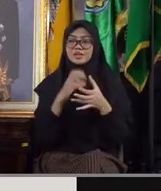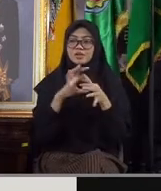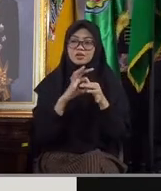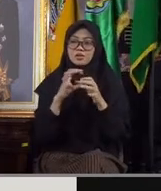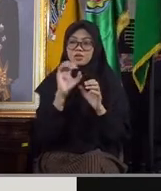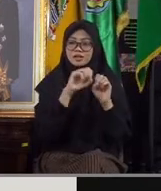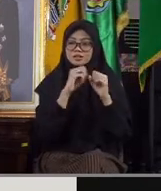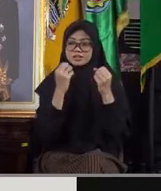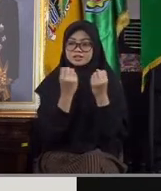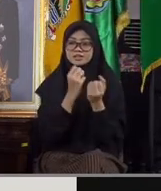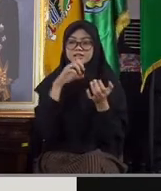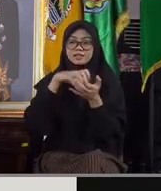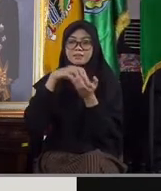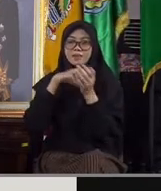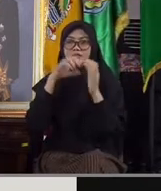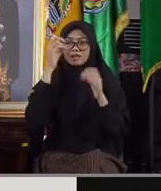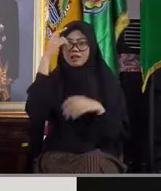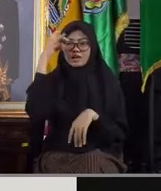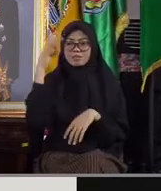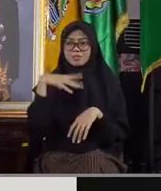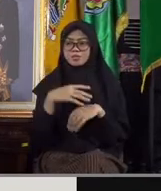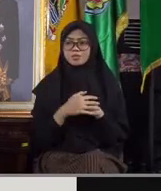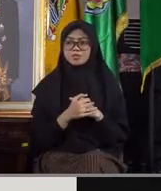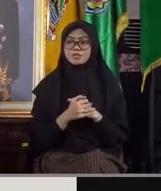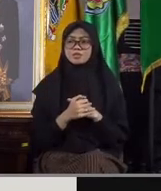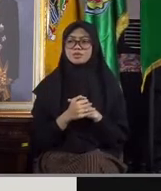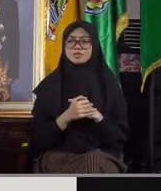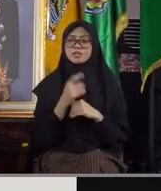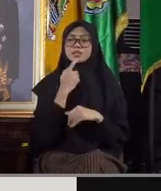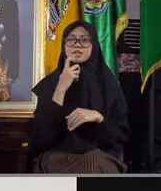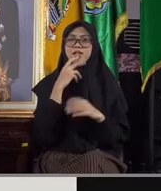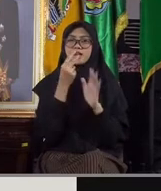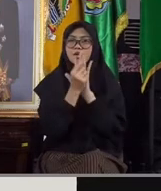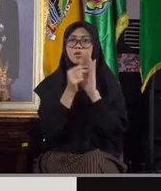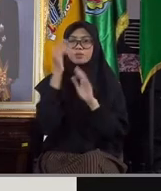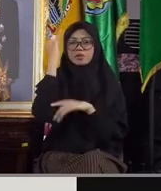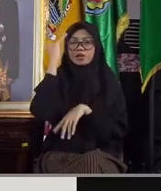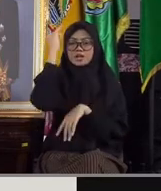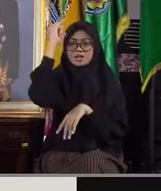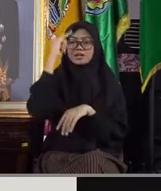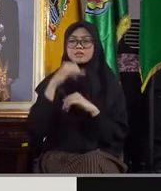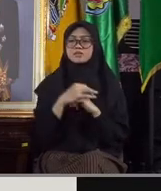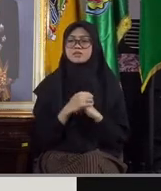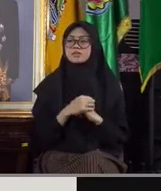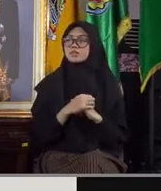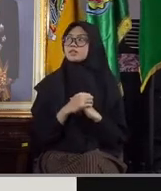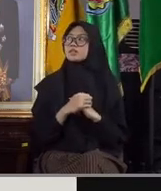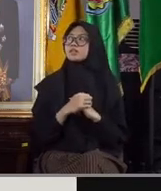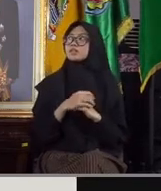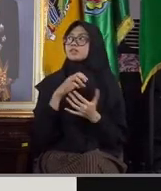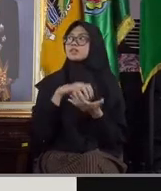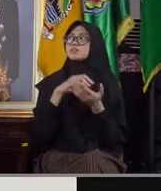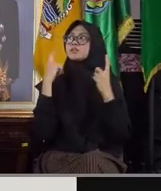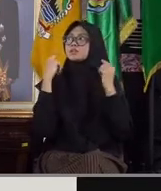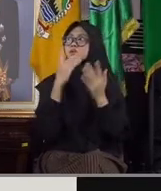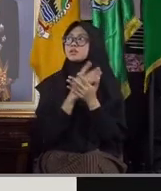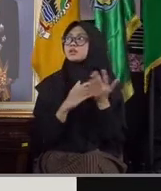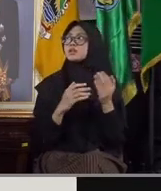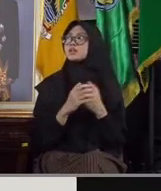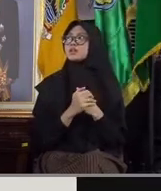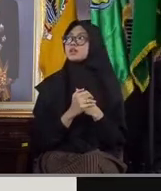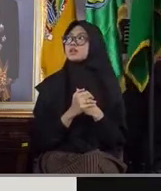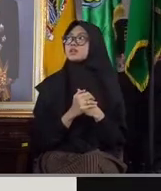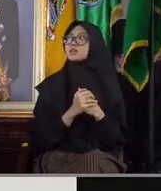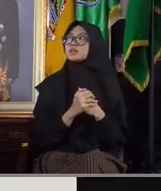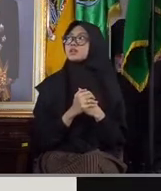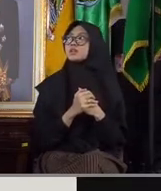di kampung. Nah, nyambung ke ekonomi kreatif dan apa yang kami kerjakan di Komite Ekonomi Kreatif Jateng, dan memang belum lama